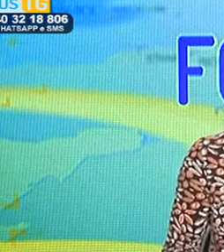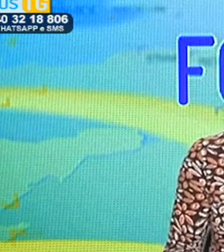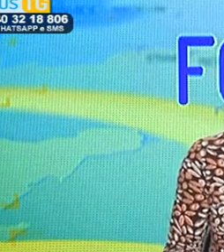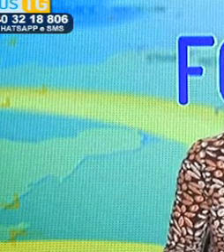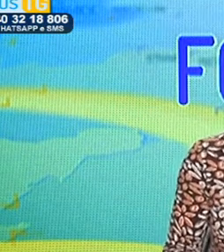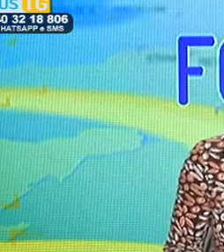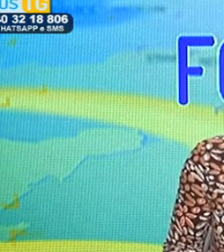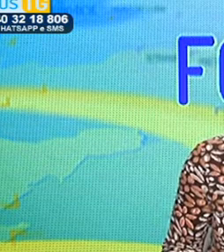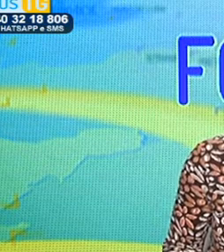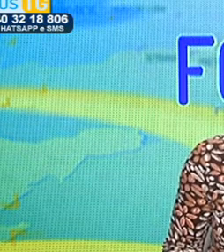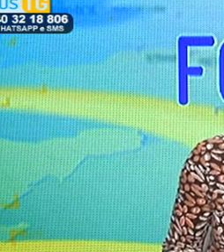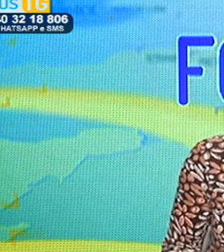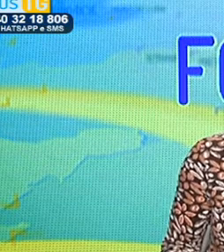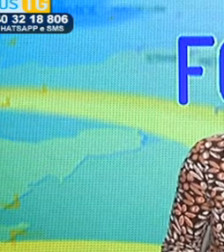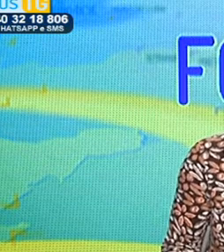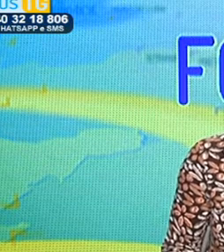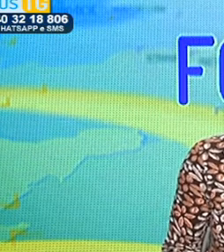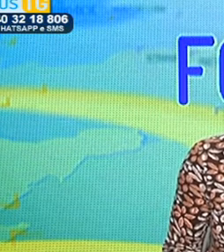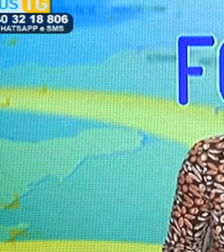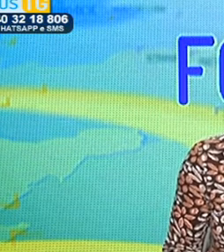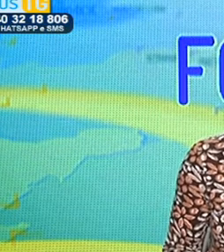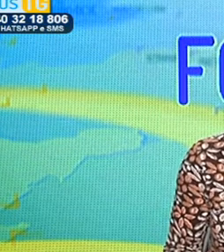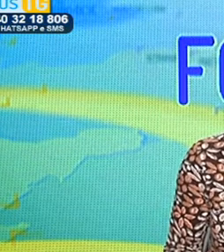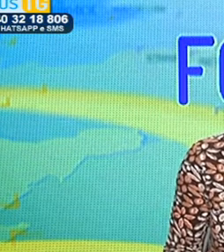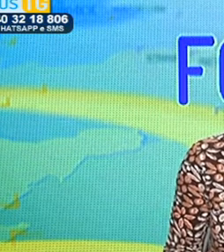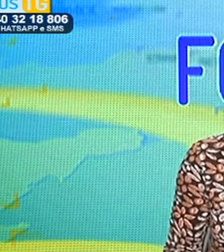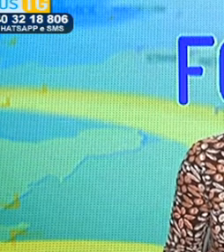siamo nell'Alta Padovana. Al